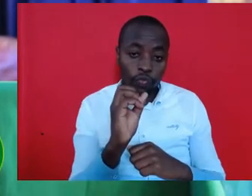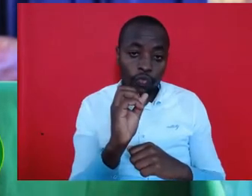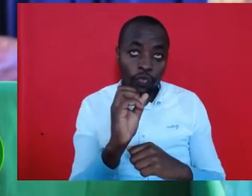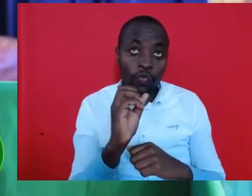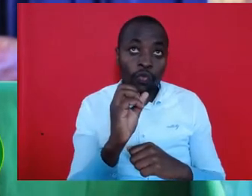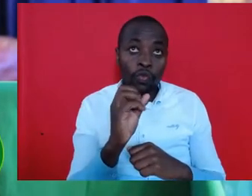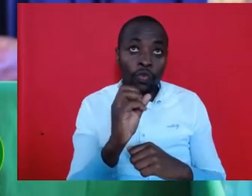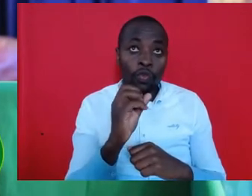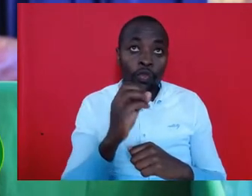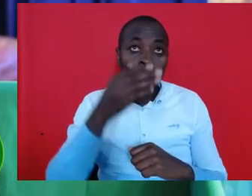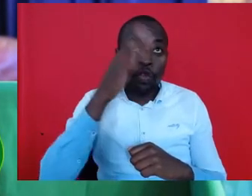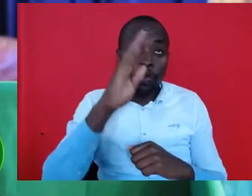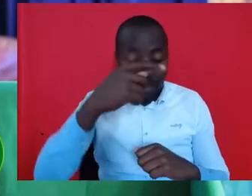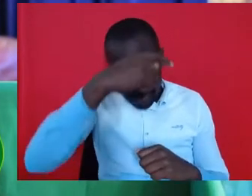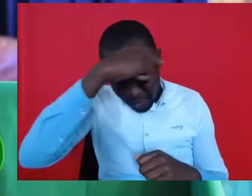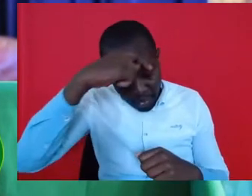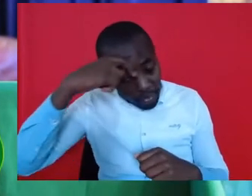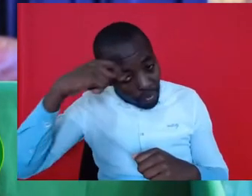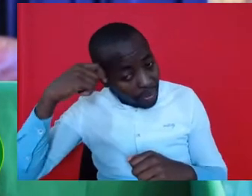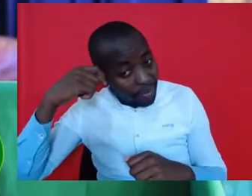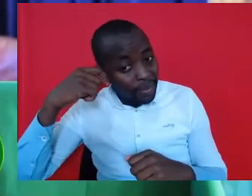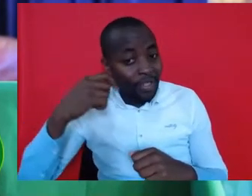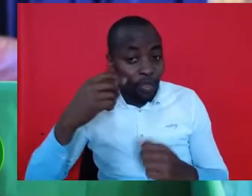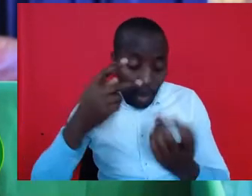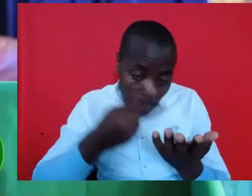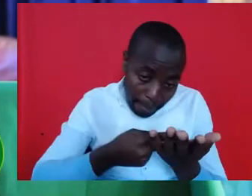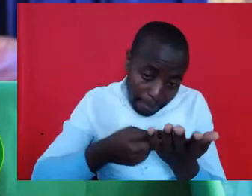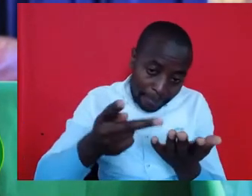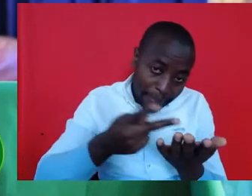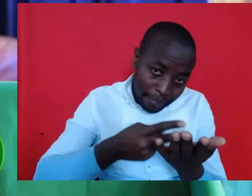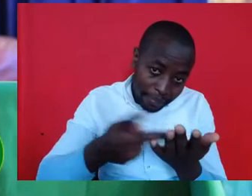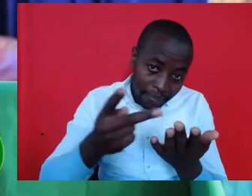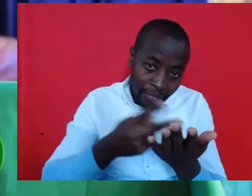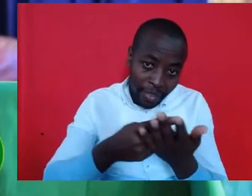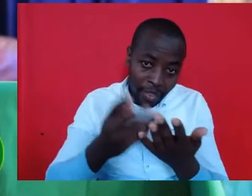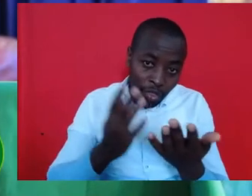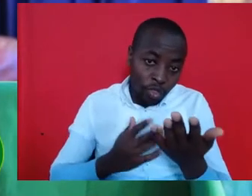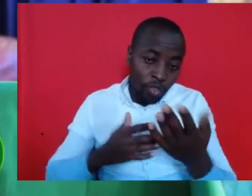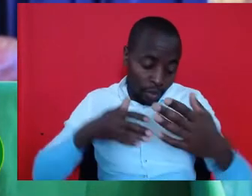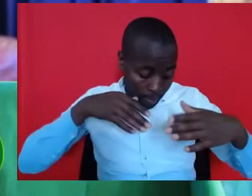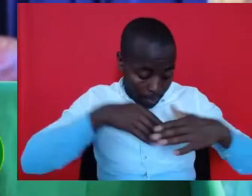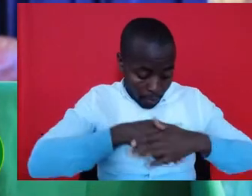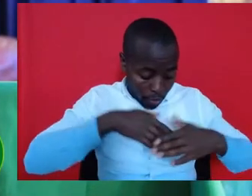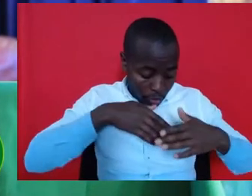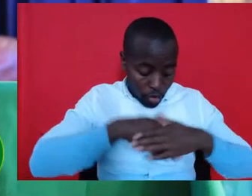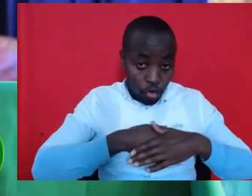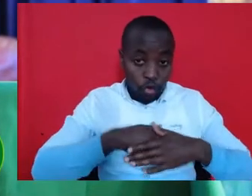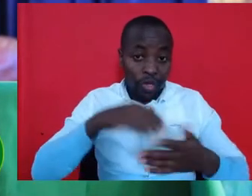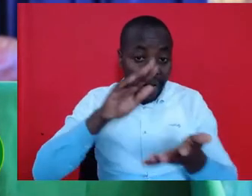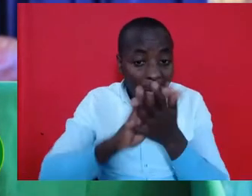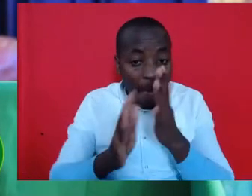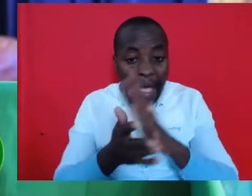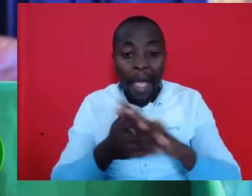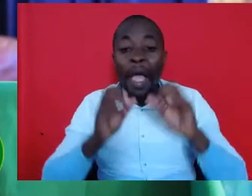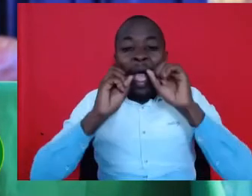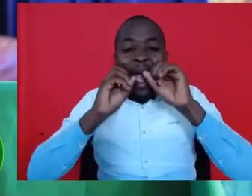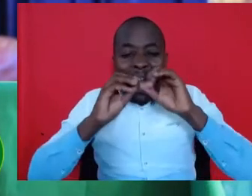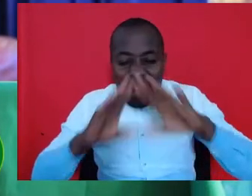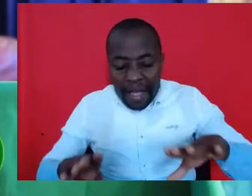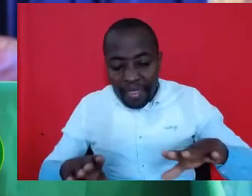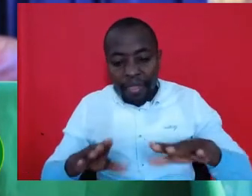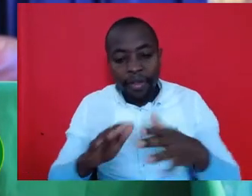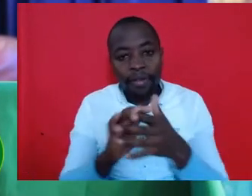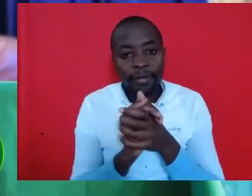Yeye apataye mshahara apata mshahara ili kutia katika mfuko ulotomboka tomboka.